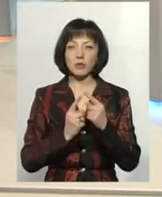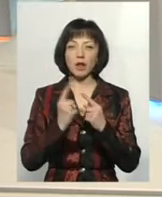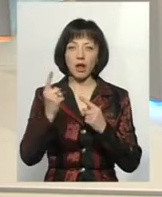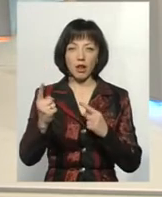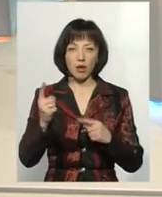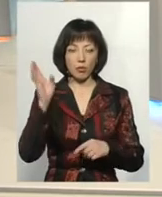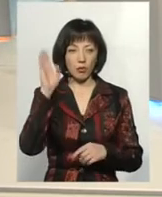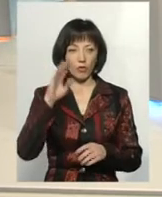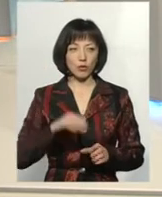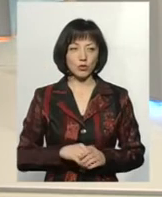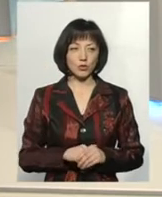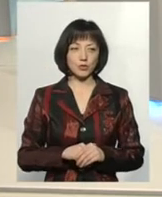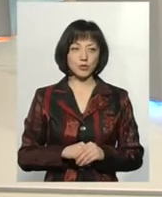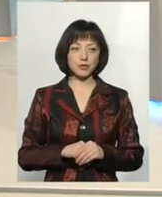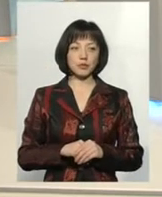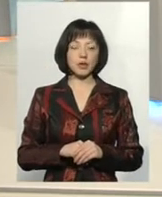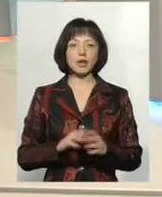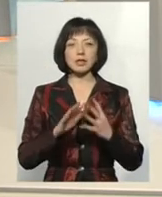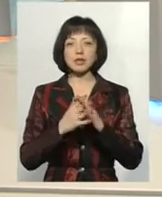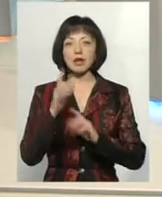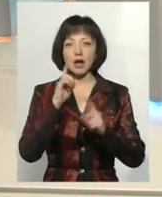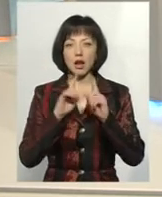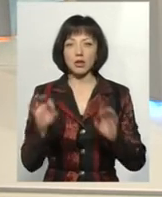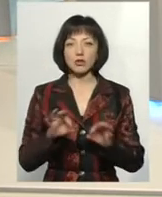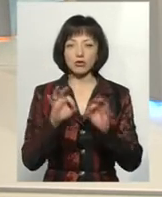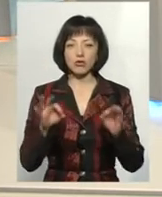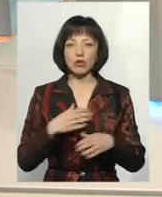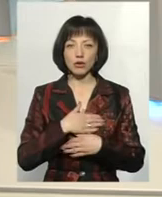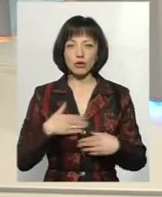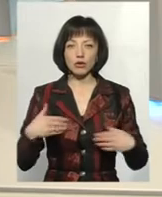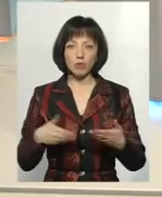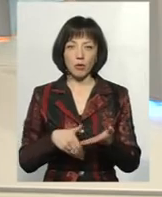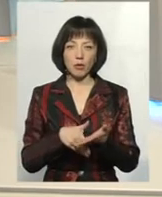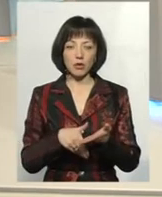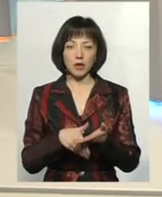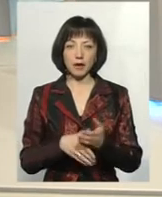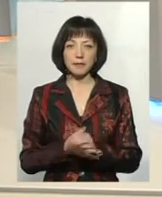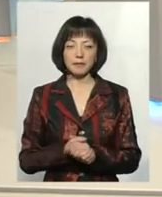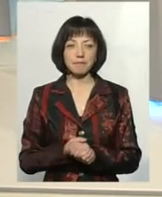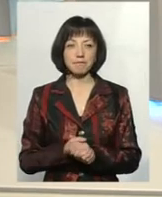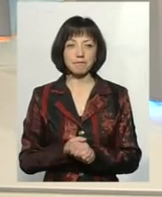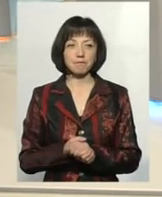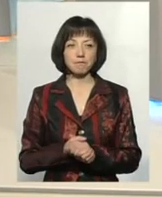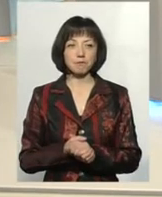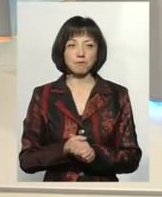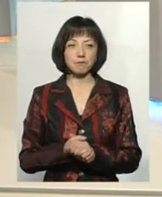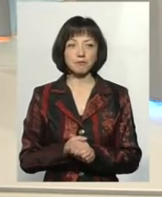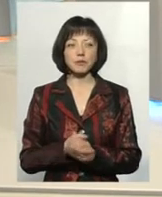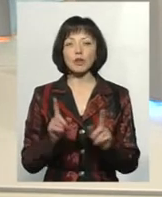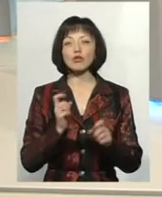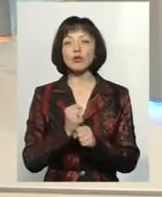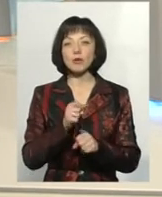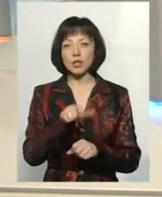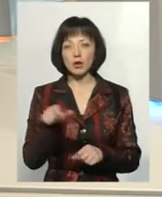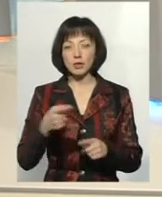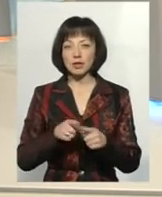воду. Дякую. Міська рада теж не хоче нічим допомогти. Дякуємо вам. Та от що робити людям? Ну, звичайно,